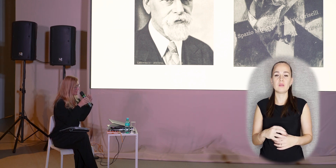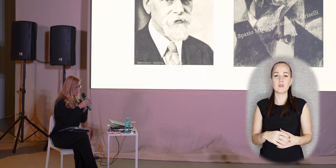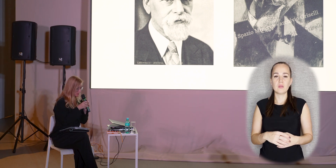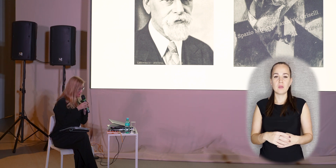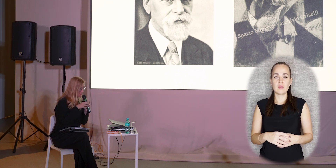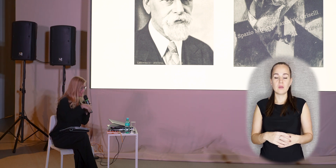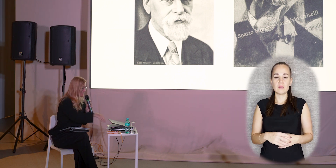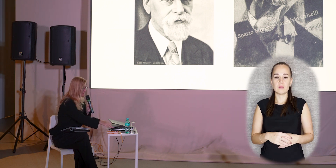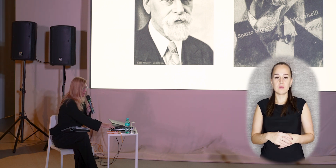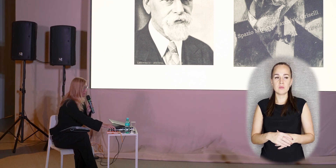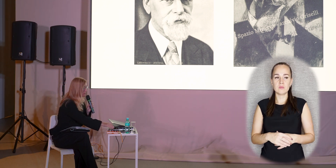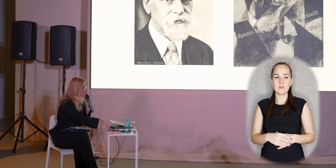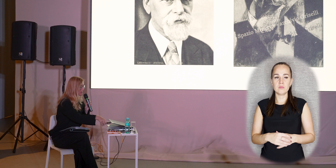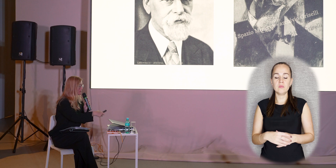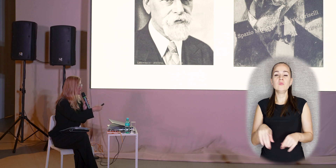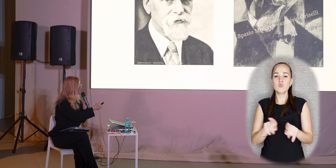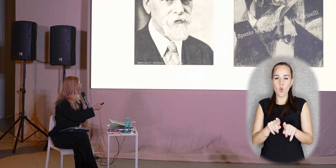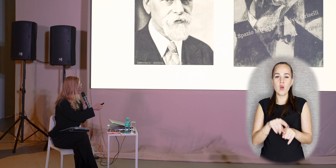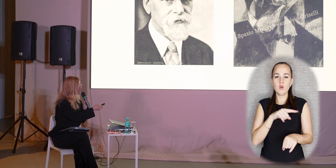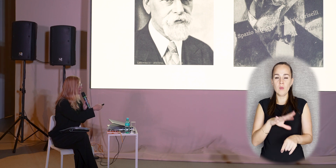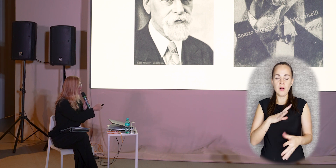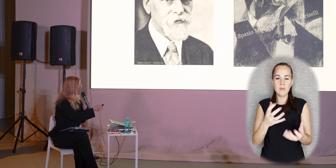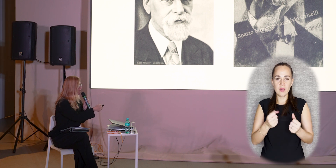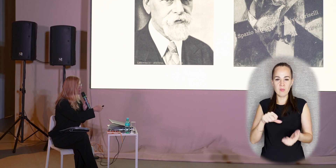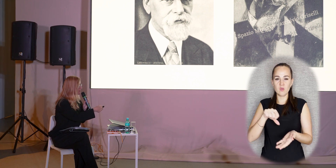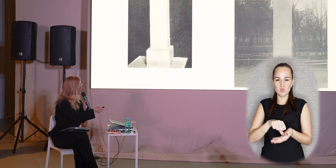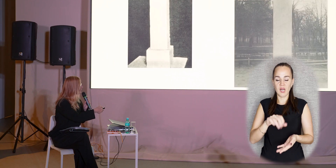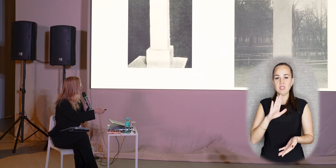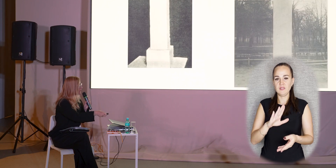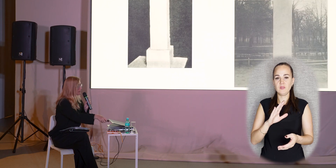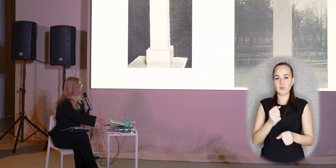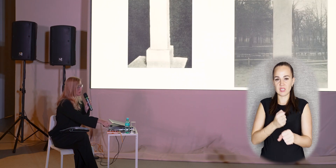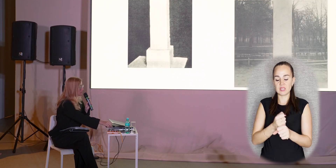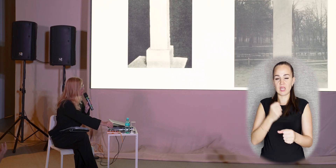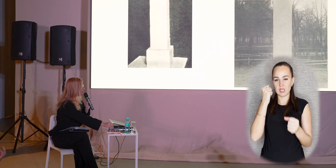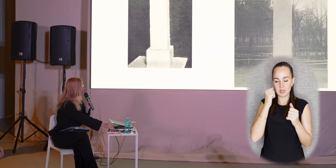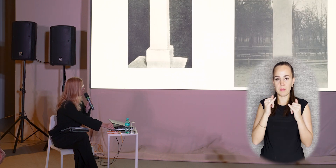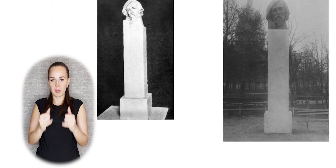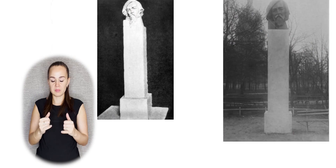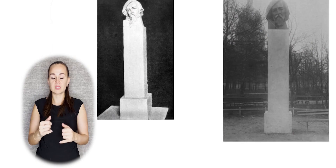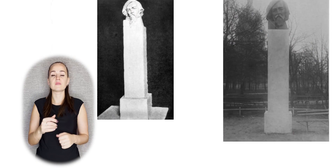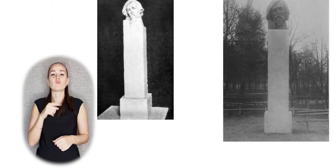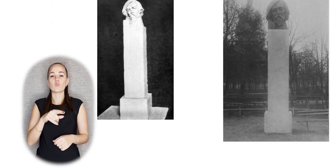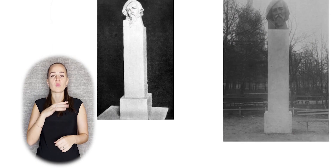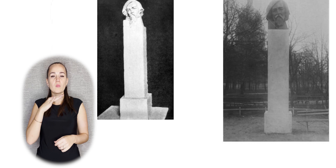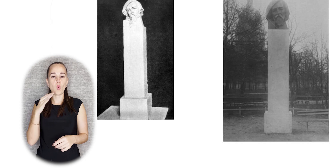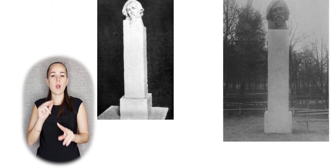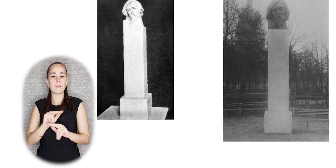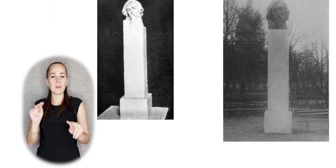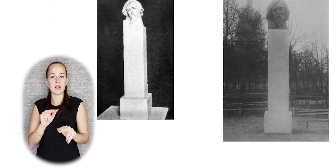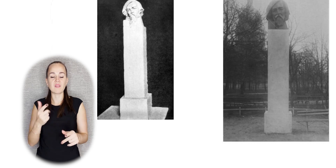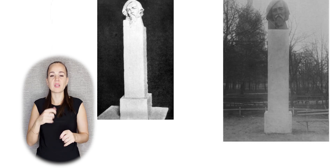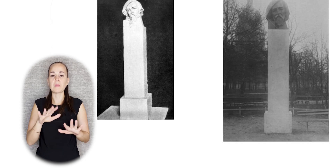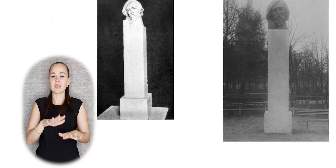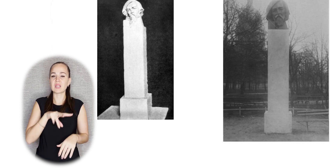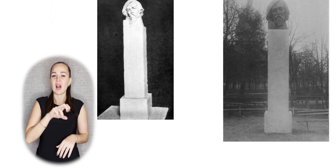слева просто его портрет. Он тоже принял участие в плане монументальной пропаганды. Он много преподавал и в Латвии,